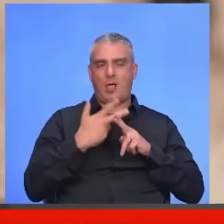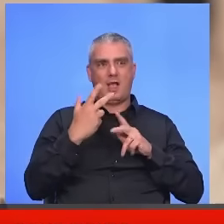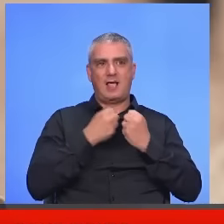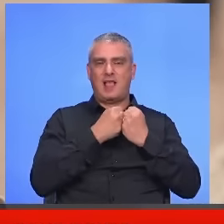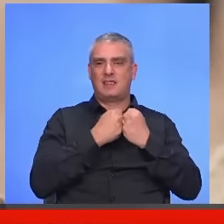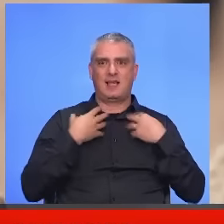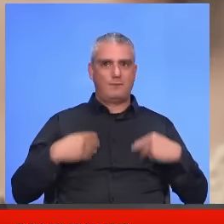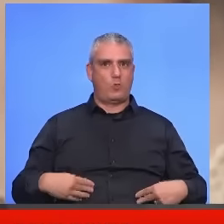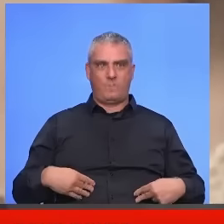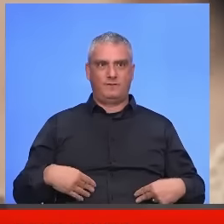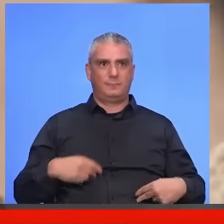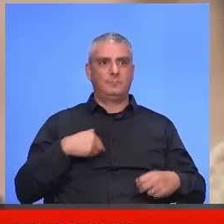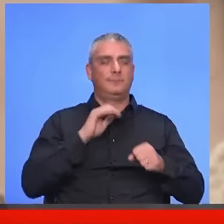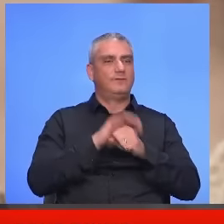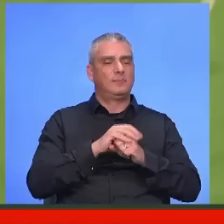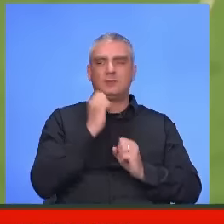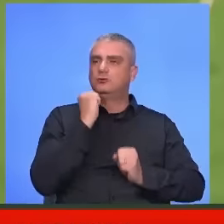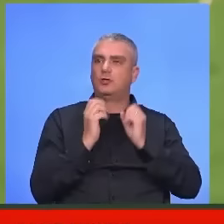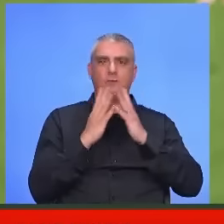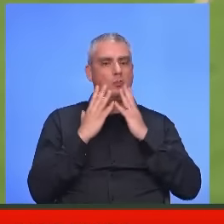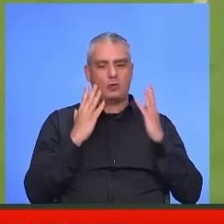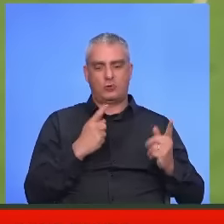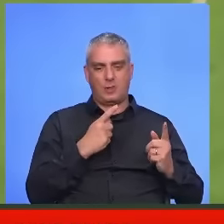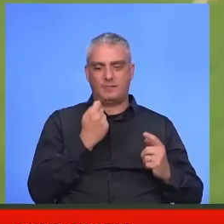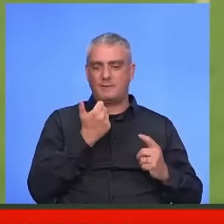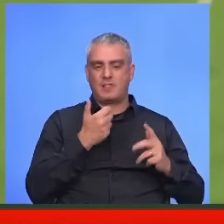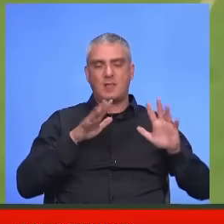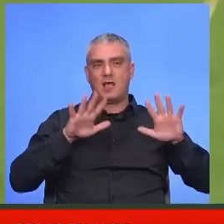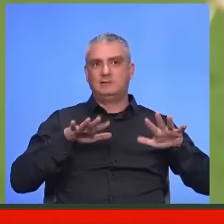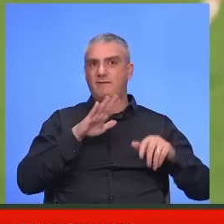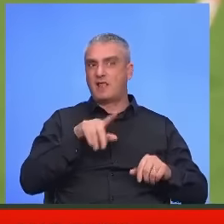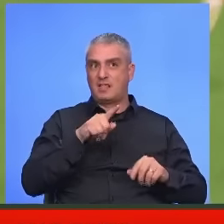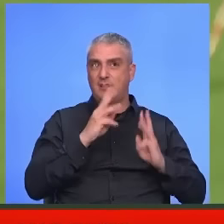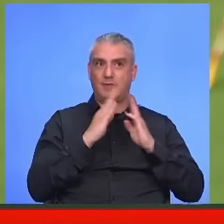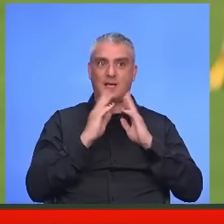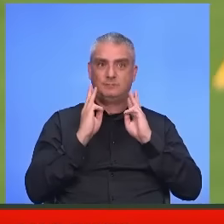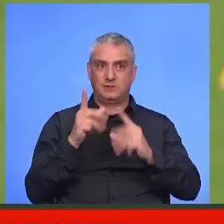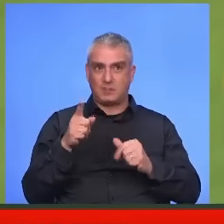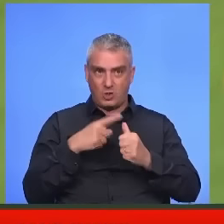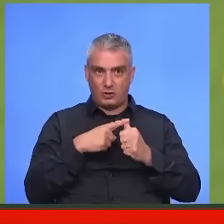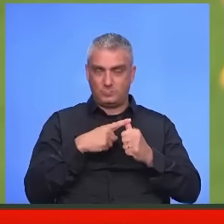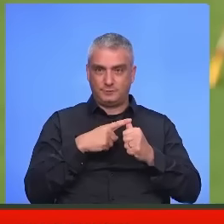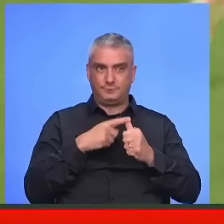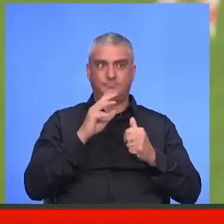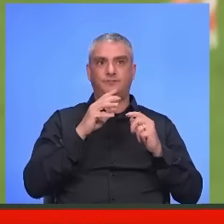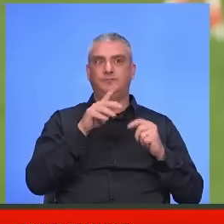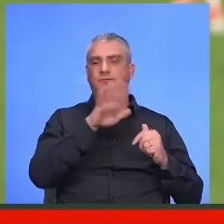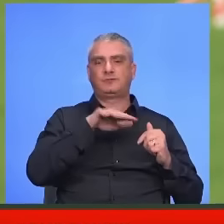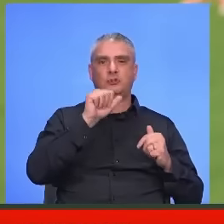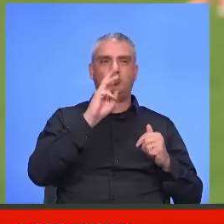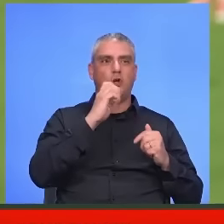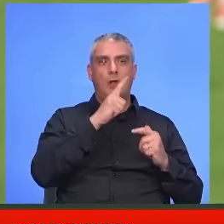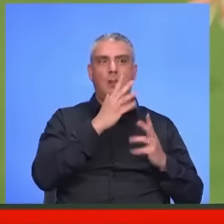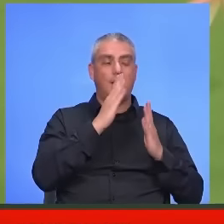הגוף. זיהינו קשיים מאוד גדולים, כמעט 10,000 ילדים מסדרות ואשכול,